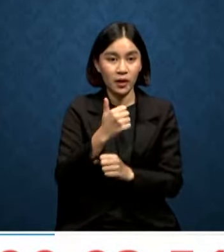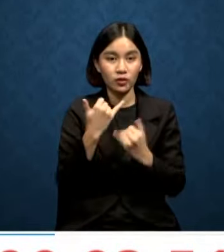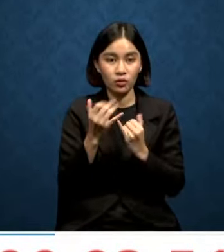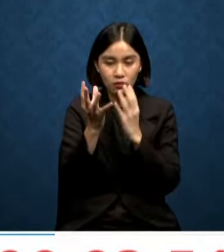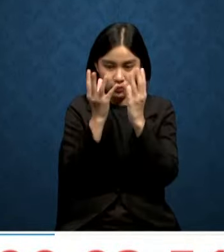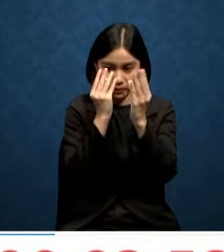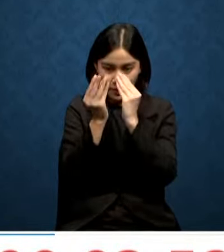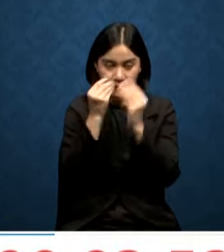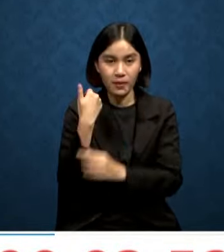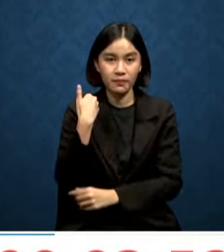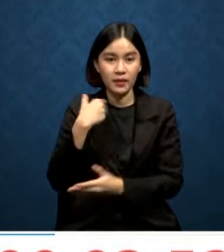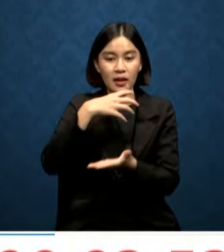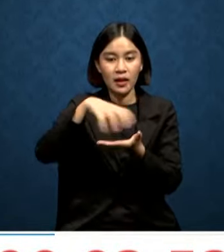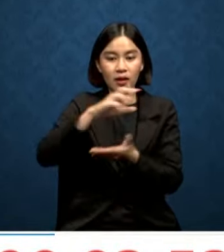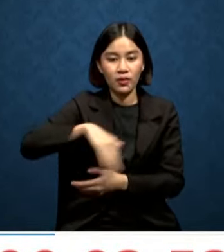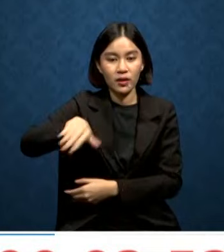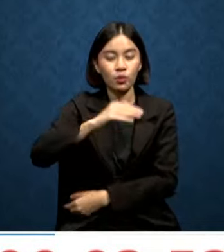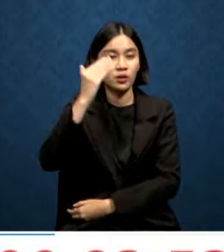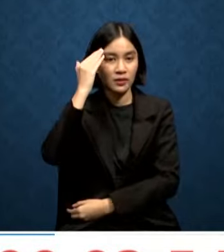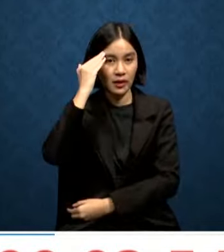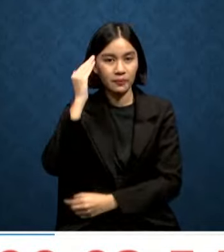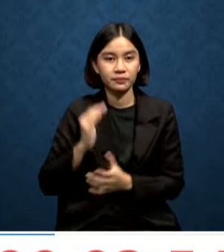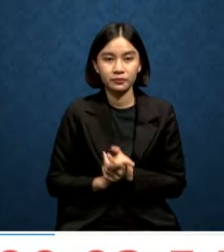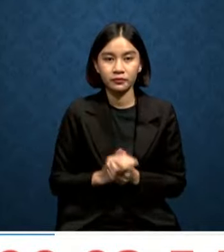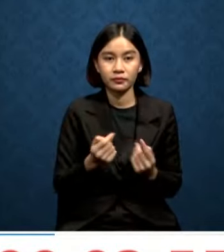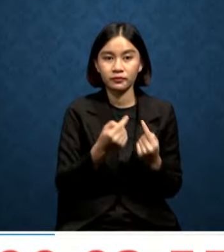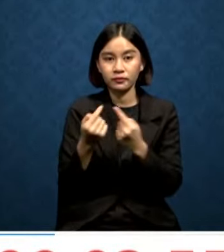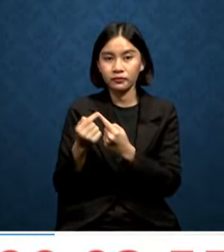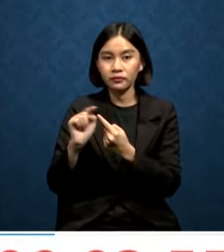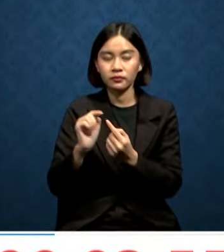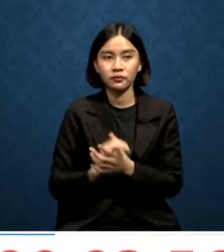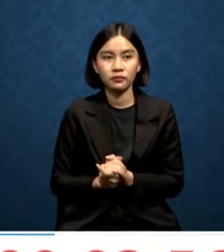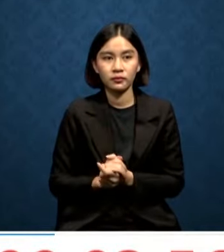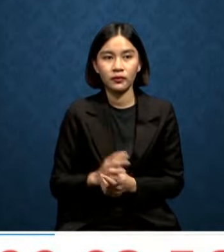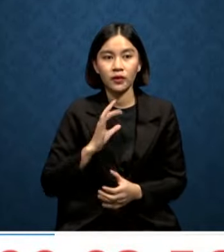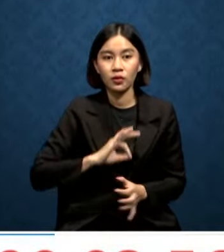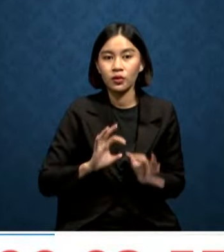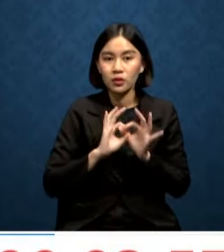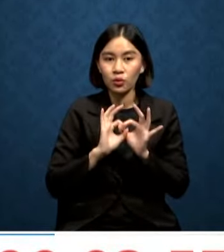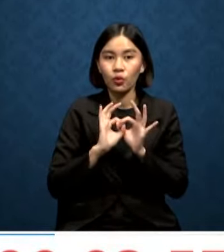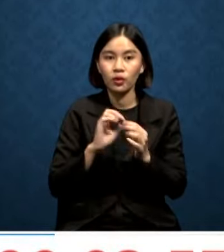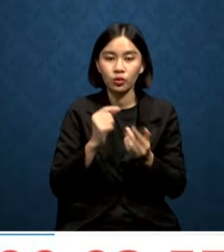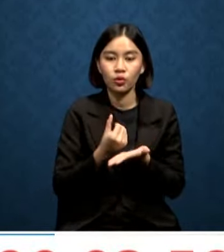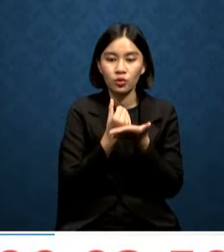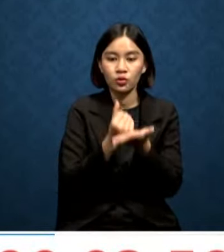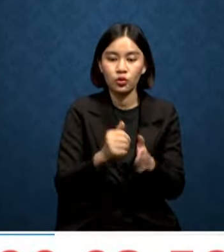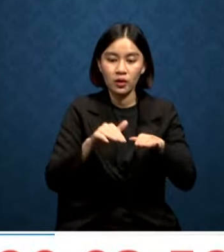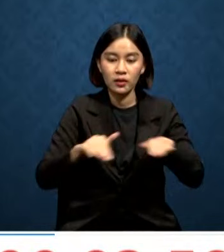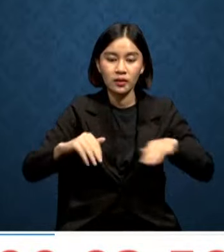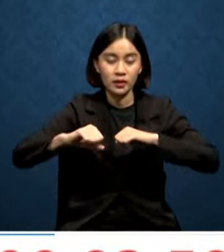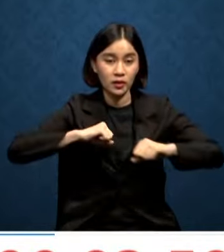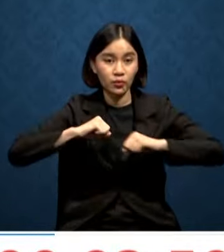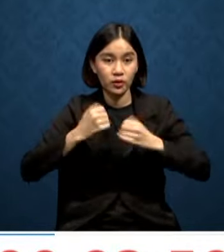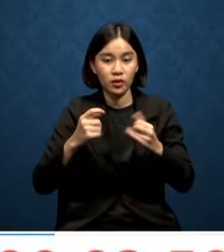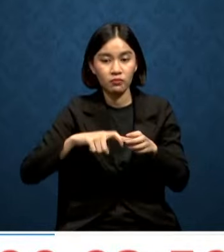ษาอยู่นะครับก็เล่าสู่กันฟังนะครับประเด็นต่อมาครับมีข้อห่วงใยในเรื่องของการช่วยเหลือเด็กและเยาวชนที่หลุดจากระบบการ